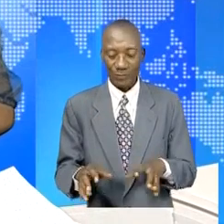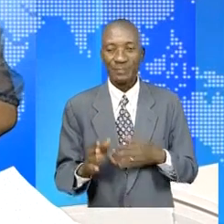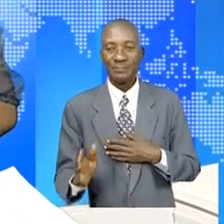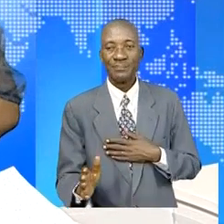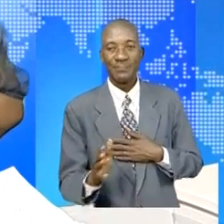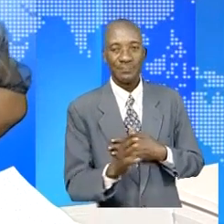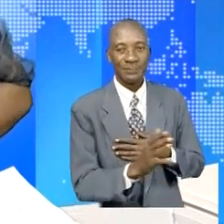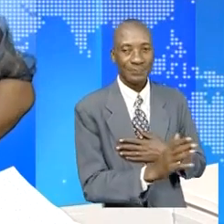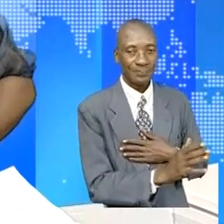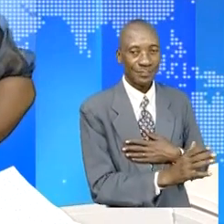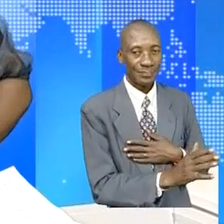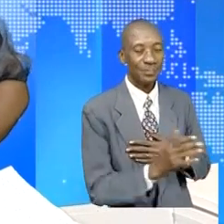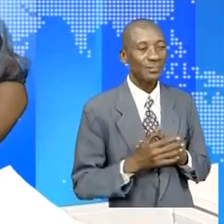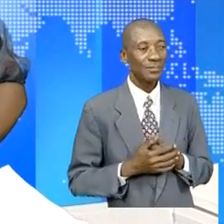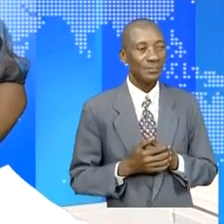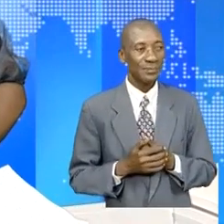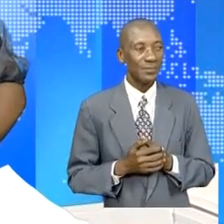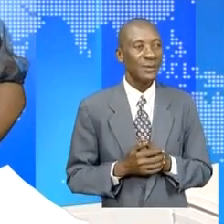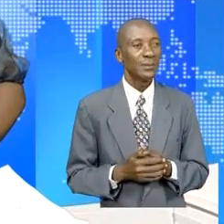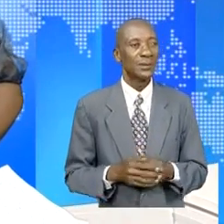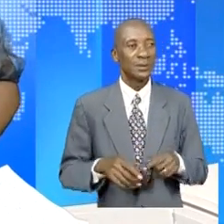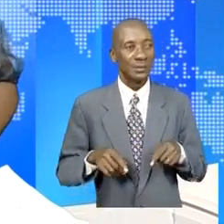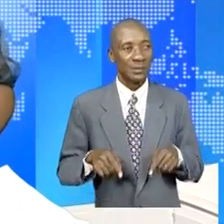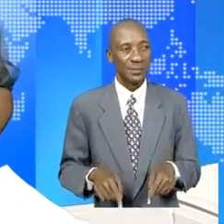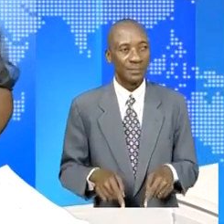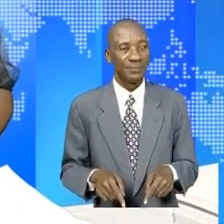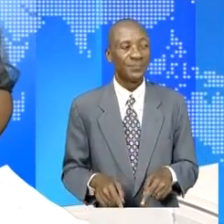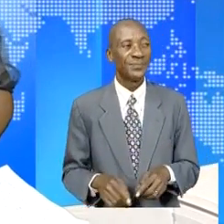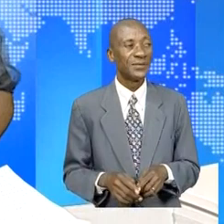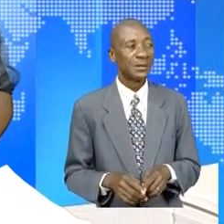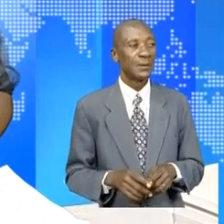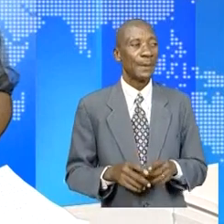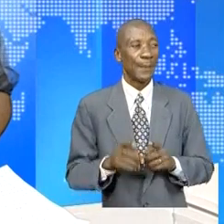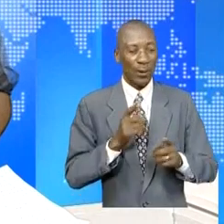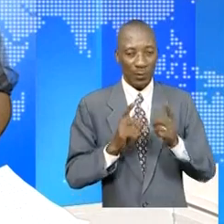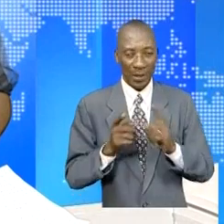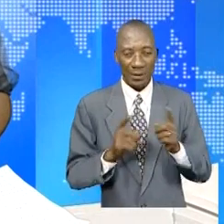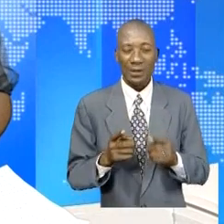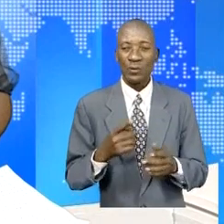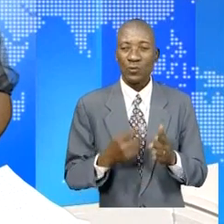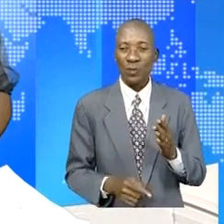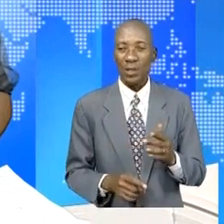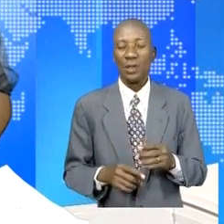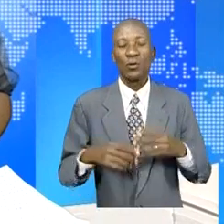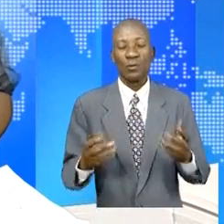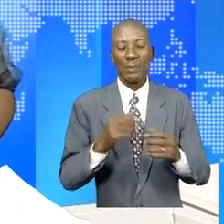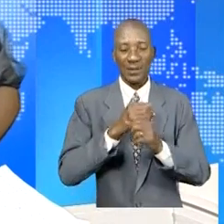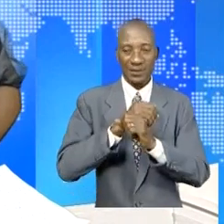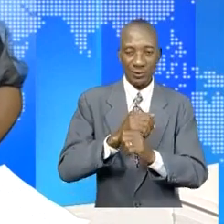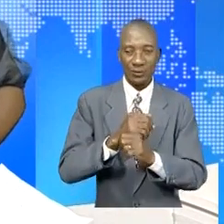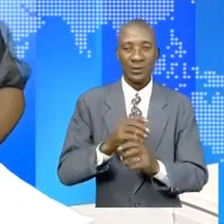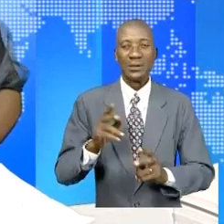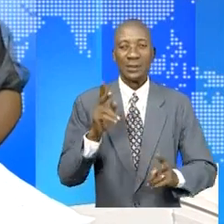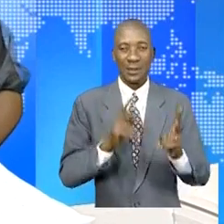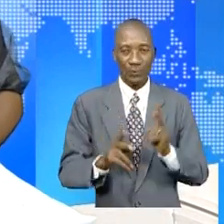Nord Kivu où l'assistance aux sinistrés, le retour progressif de populations déplacées du volcan Nyiragongo et